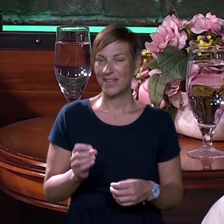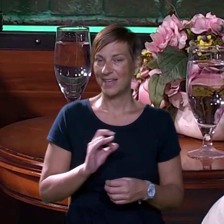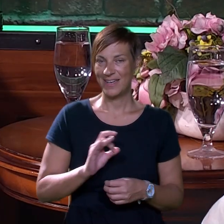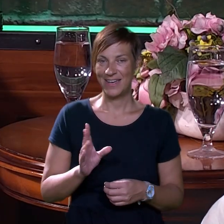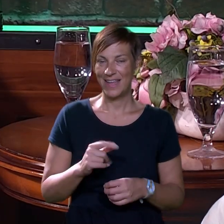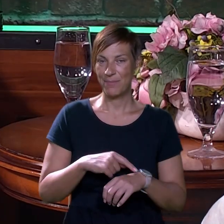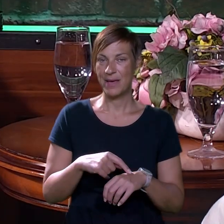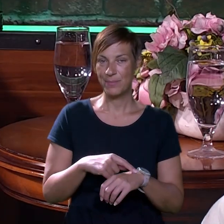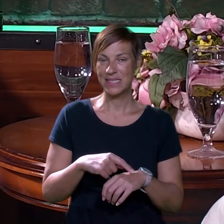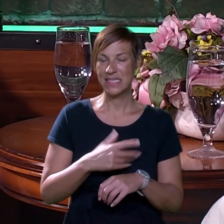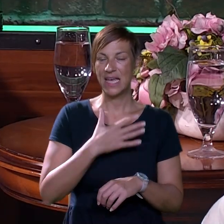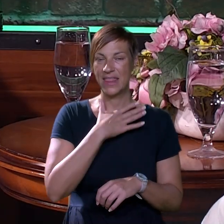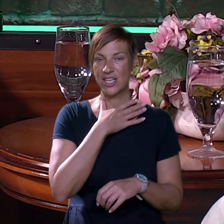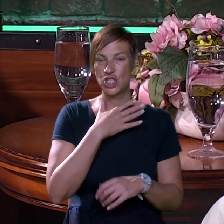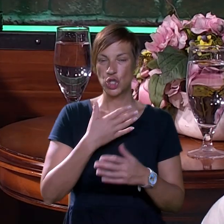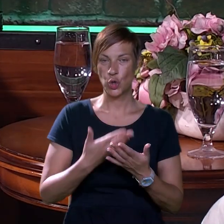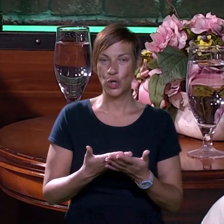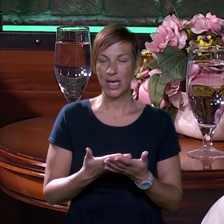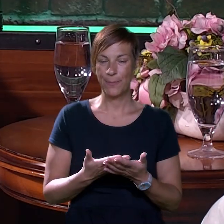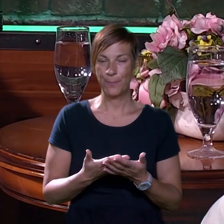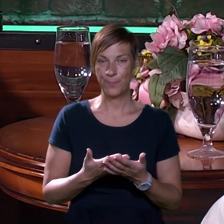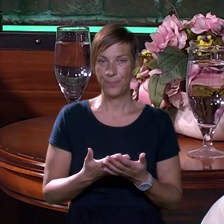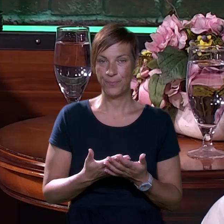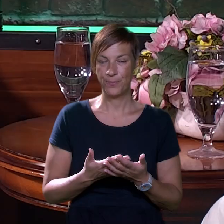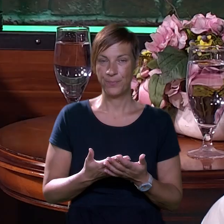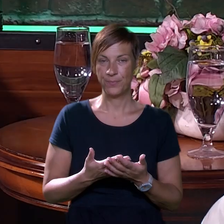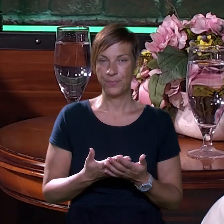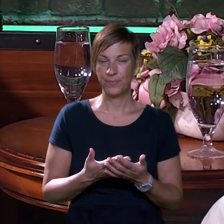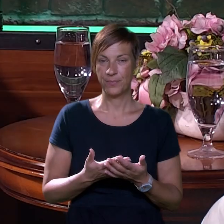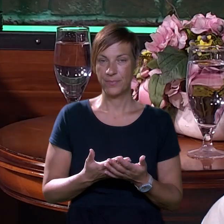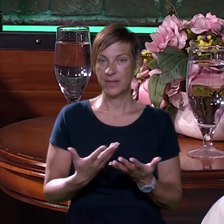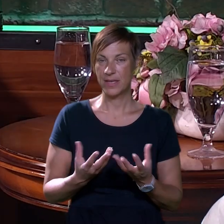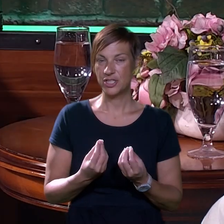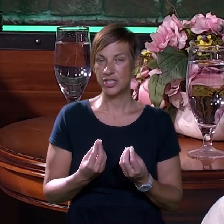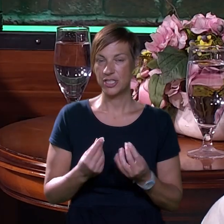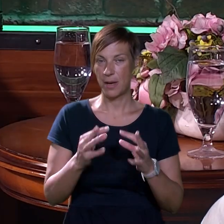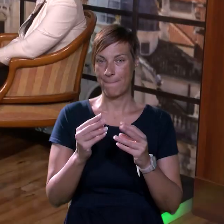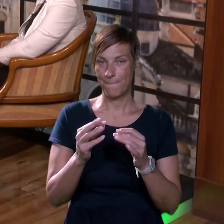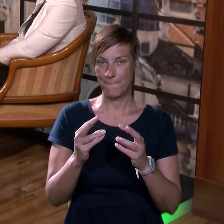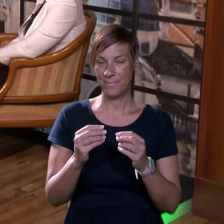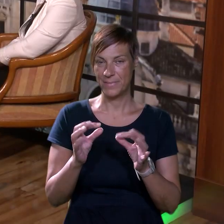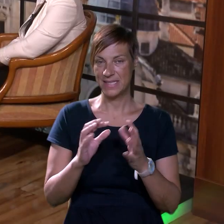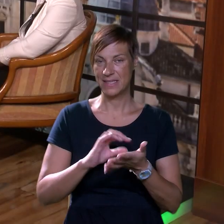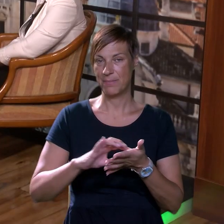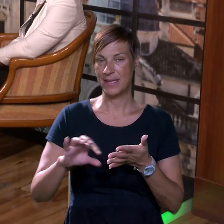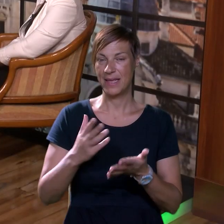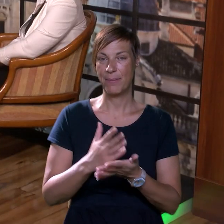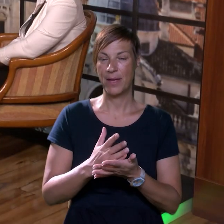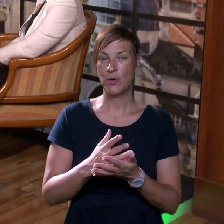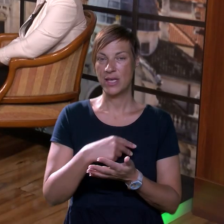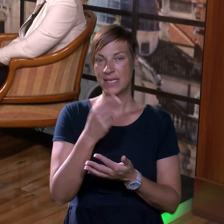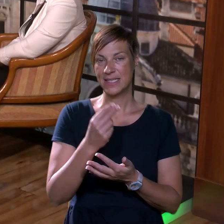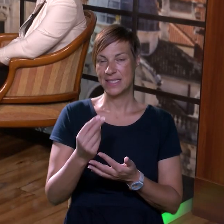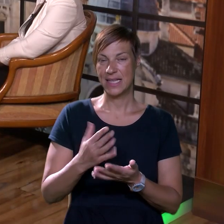nemam sata nekakve edukacije. Najčešće slikam prstima, tema mojih slika